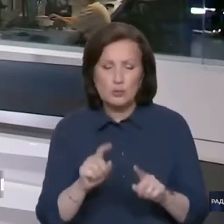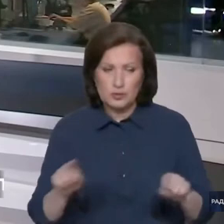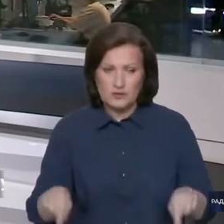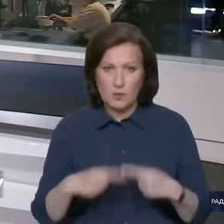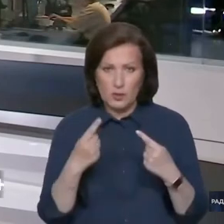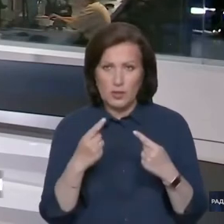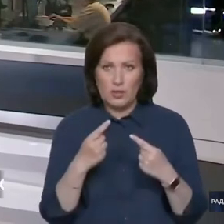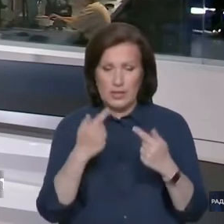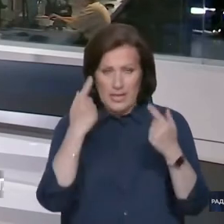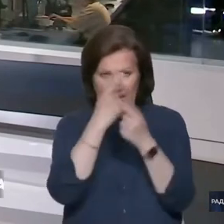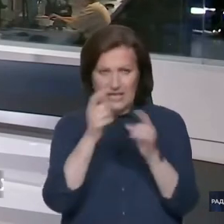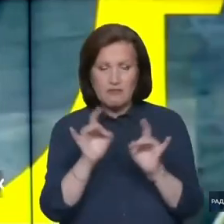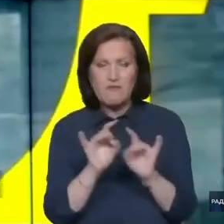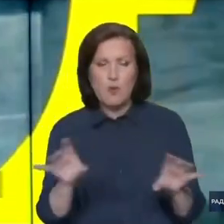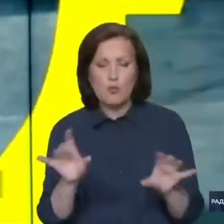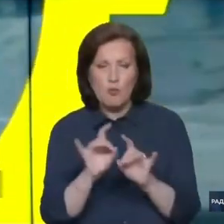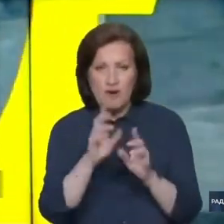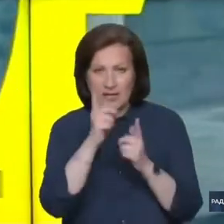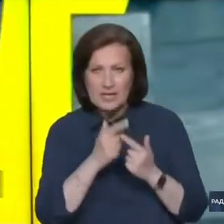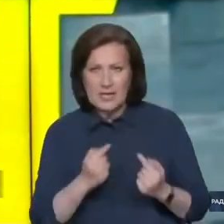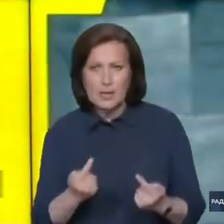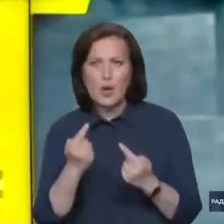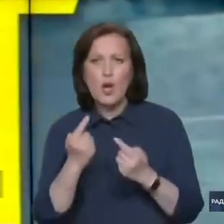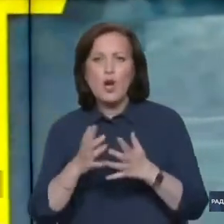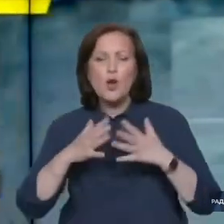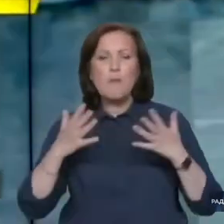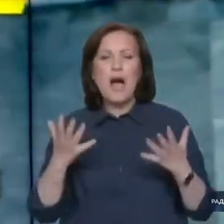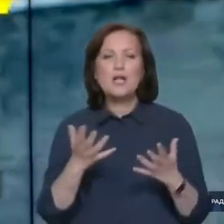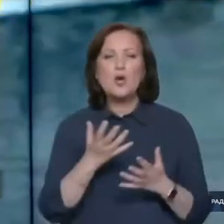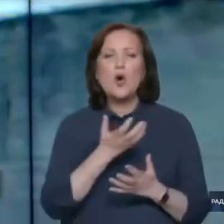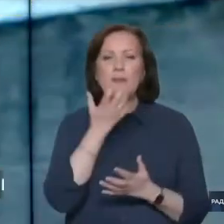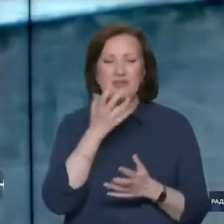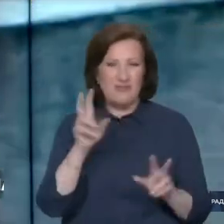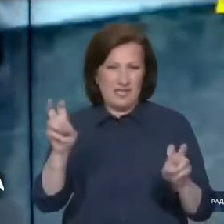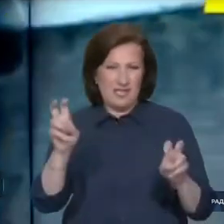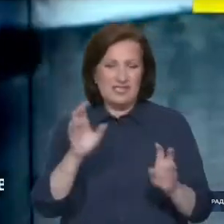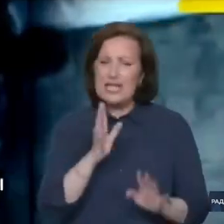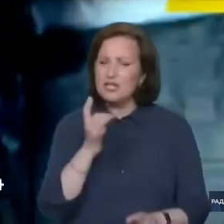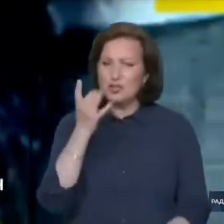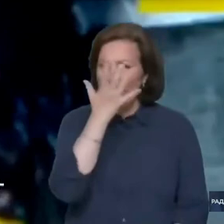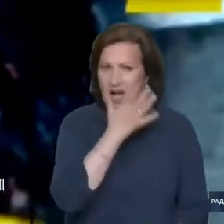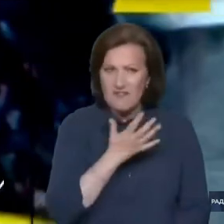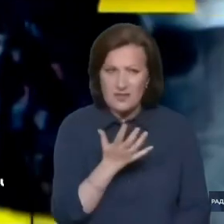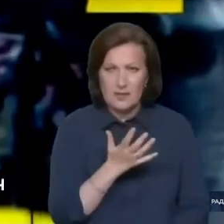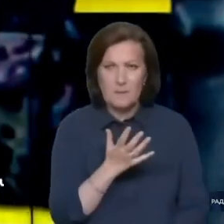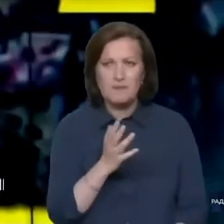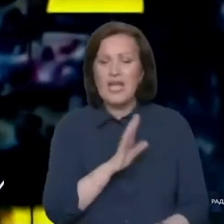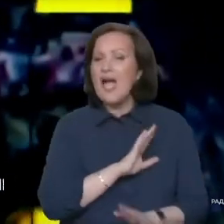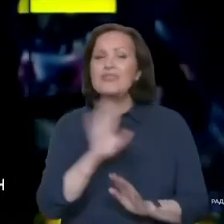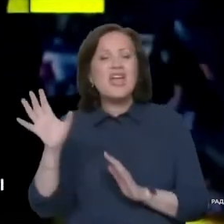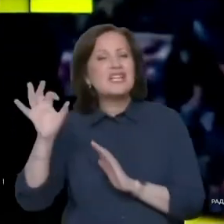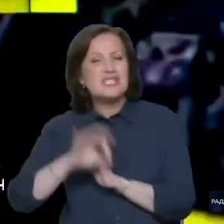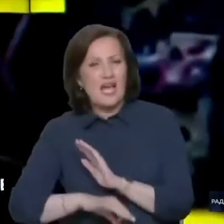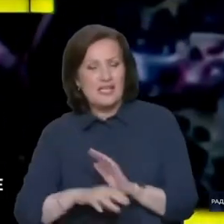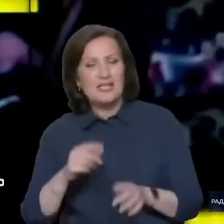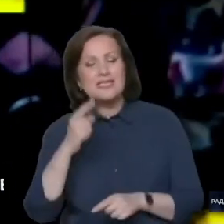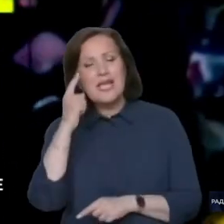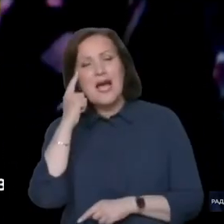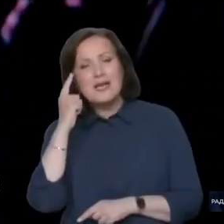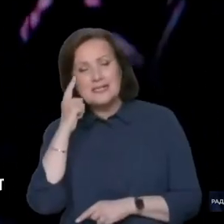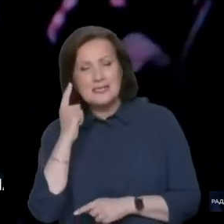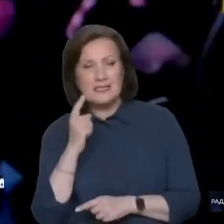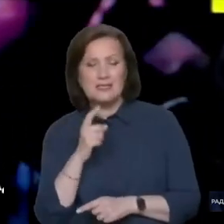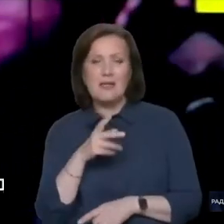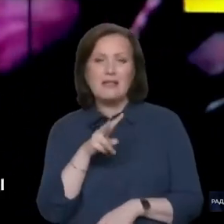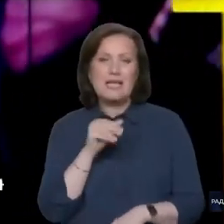щоб створювати канали інформування країн глобального півдня, як ми називаємо. Тобто не лише Африка, але не західних країн, це азійські країни,